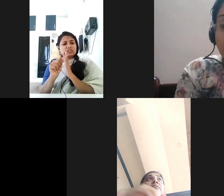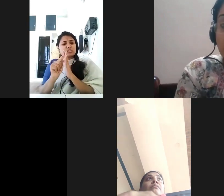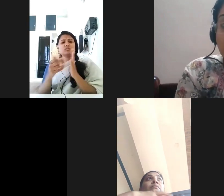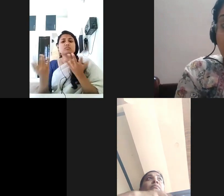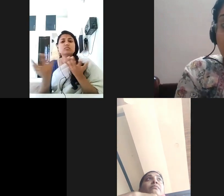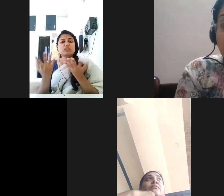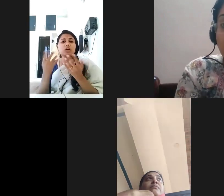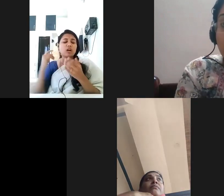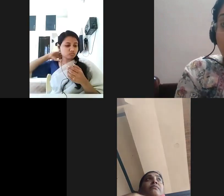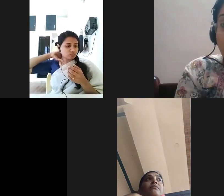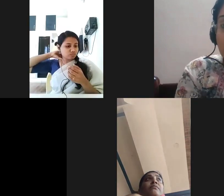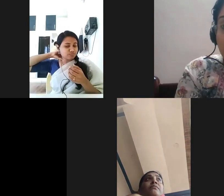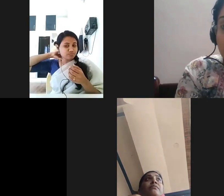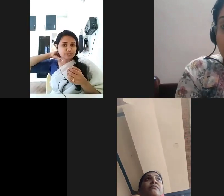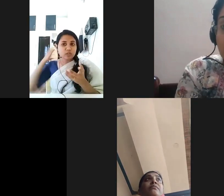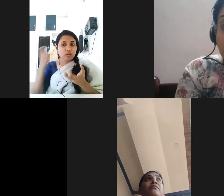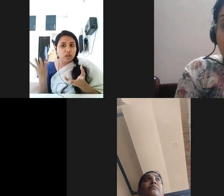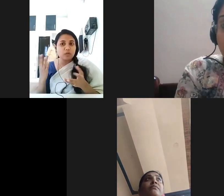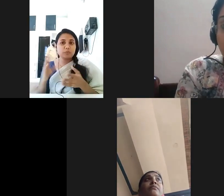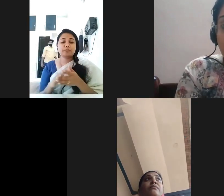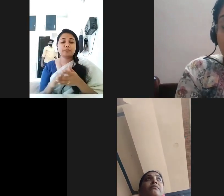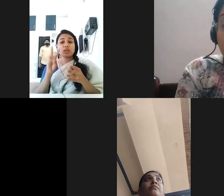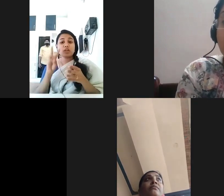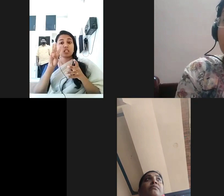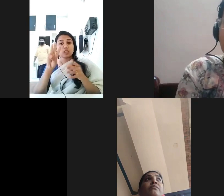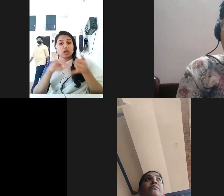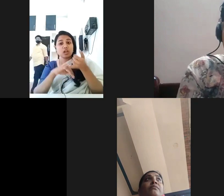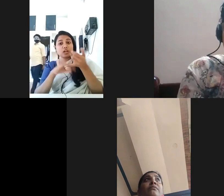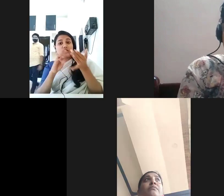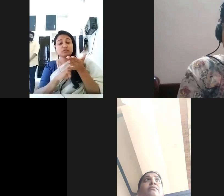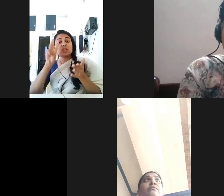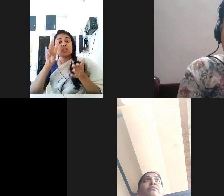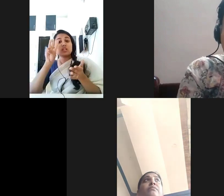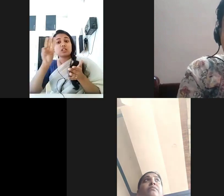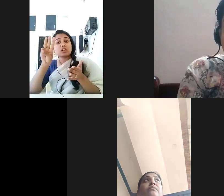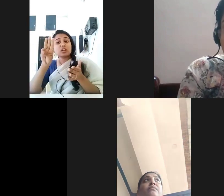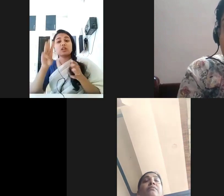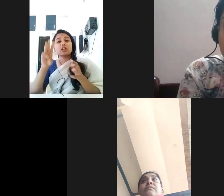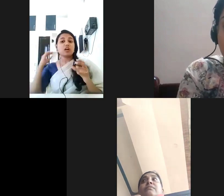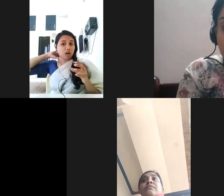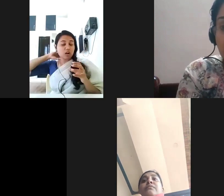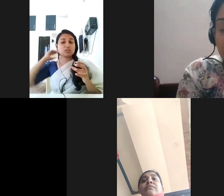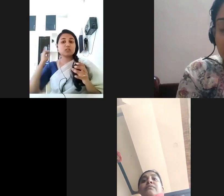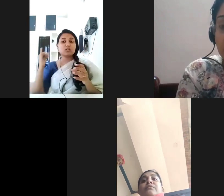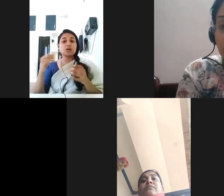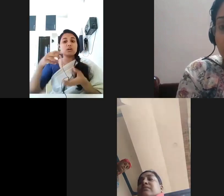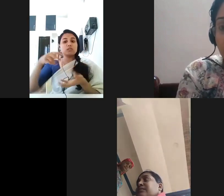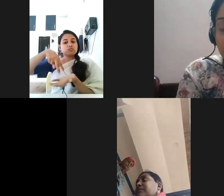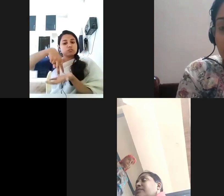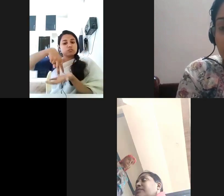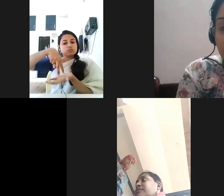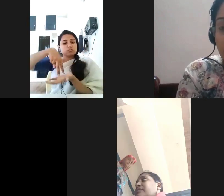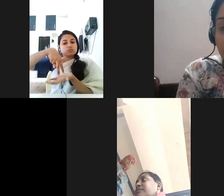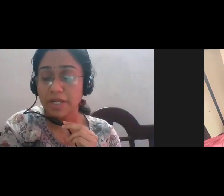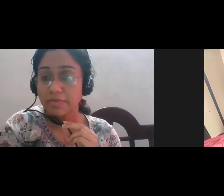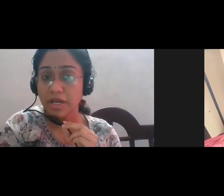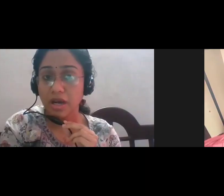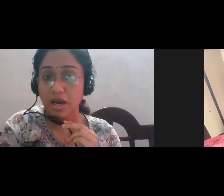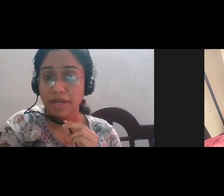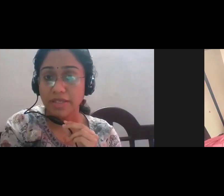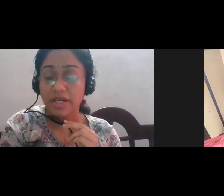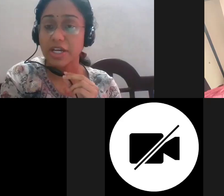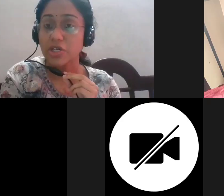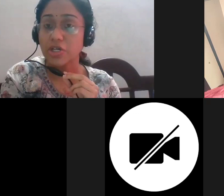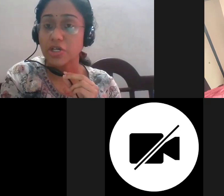ഉണ്ടാവുള്ളൂ. SMN2ൻ്റെ കോപ്പി നമ്പർ 3 ഉള്ള കുട്ടികൾ കഴുത്തുറക്കുന്നതും പിടിച്ചിരുത്തിയാൽ ഇരിക്കുന്ന ഒരു കഴിവ്